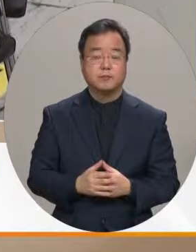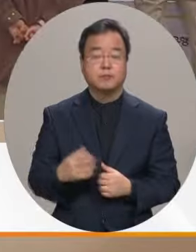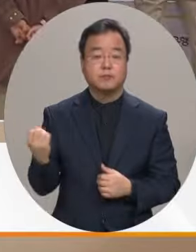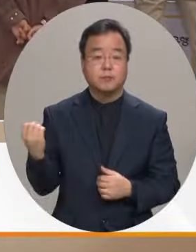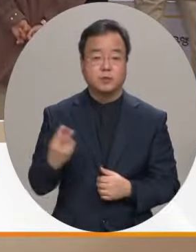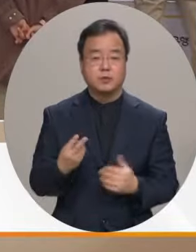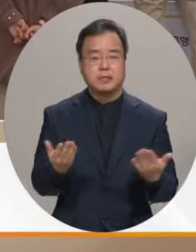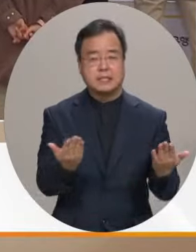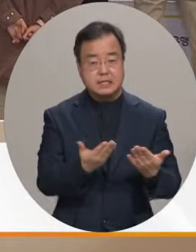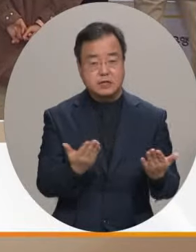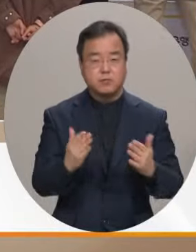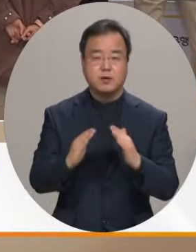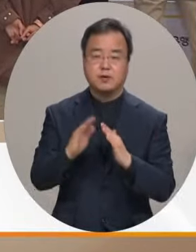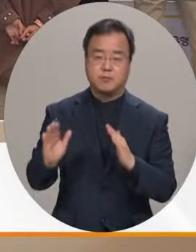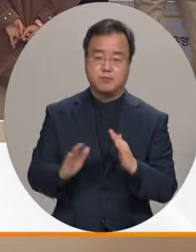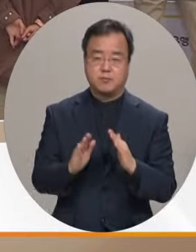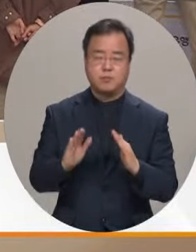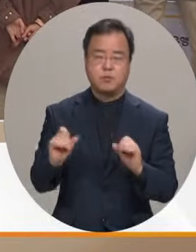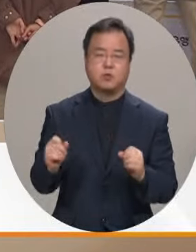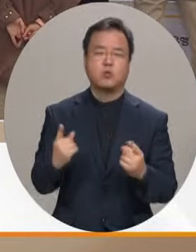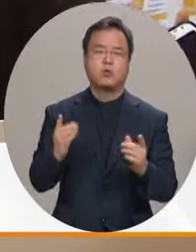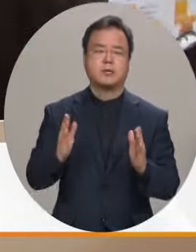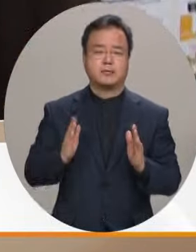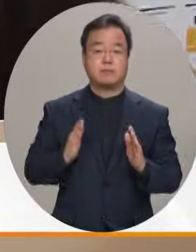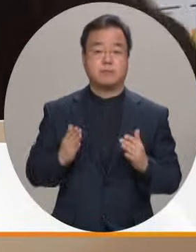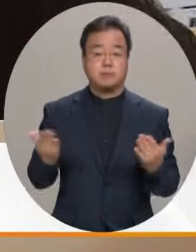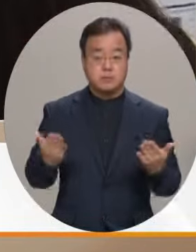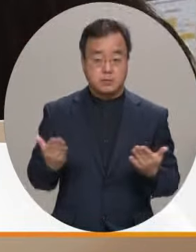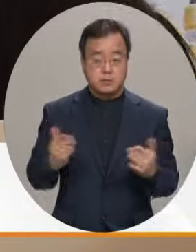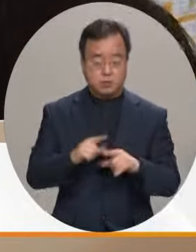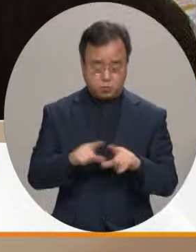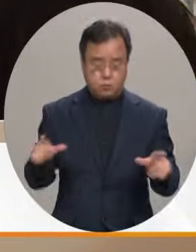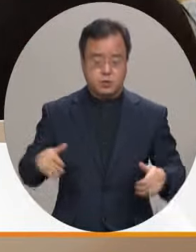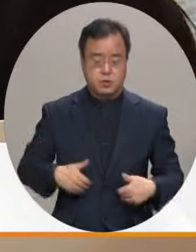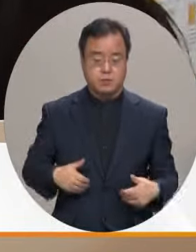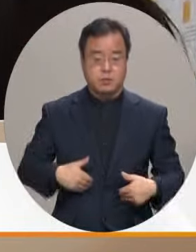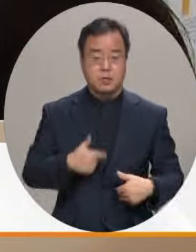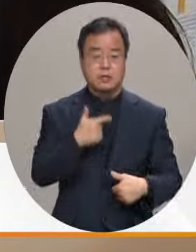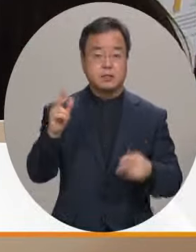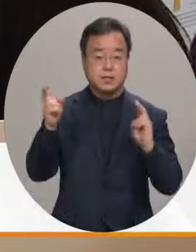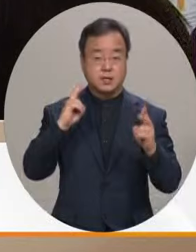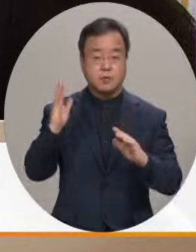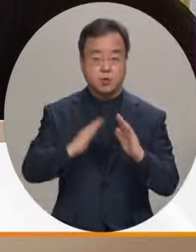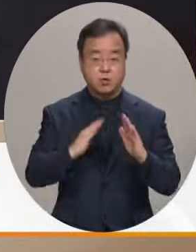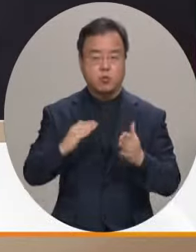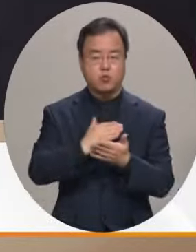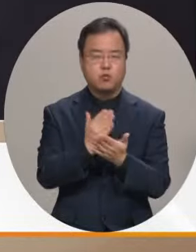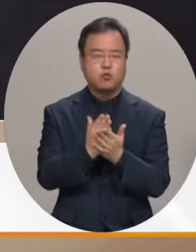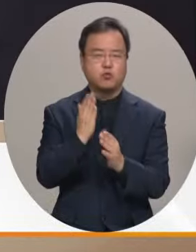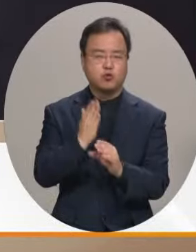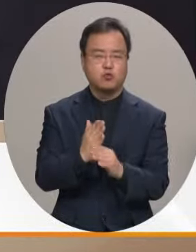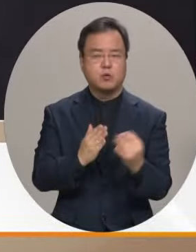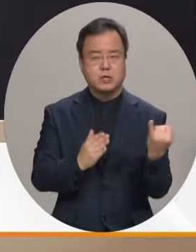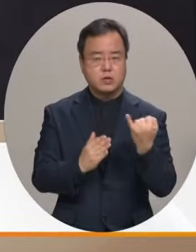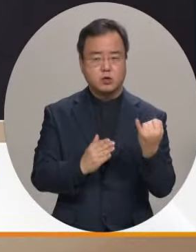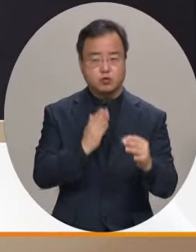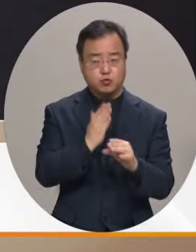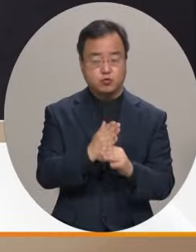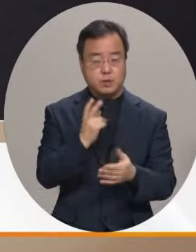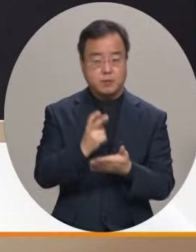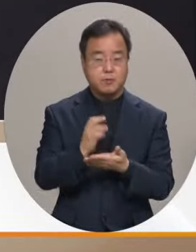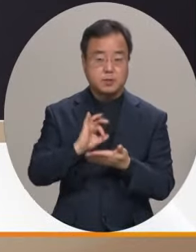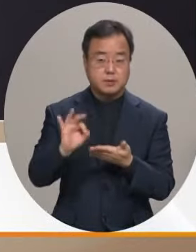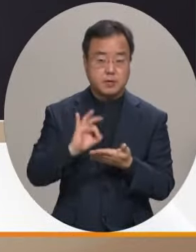일가정 양립 제도도 보편화 되어야 합니다 지금처럼 대기업 공공부문 중심의 여성 중심의 제도 사용에